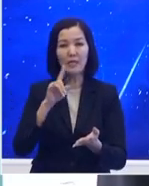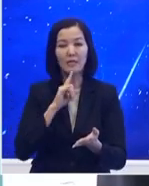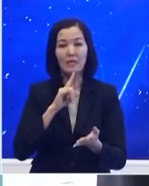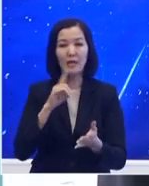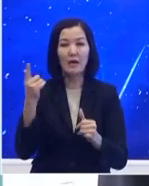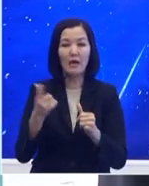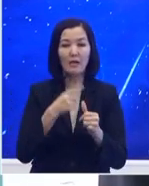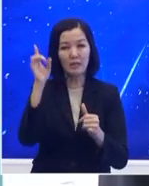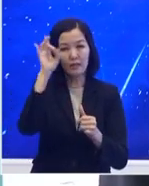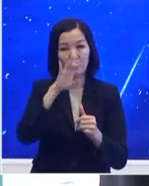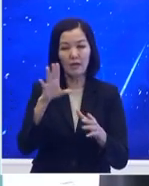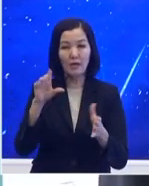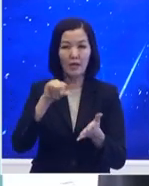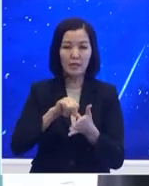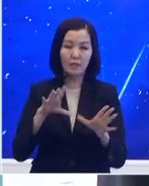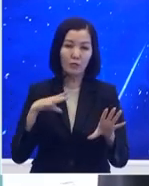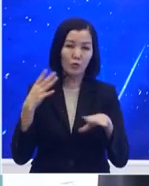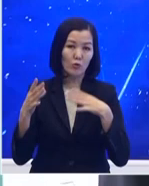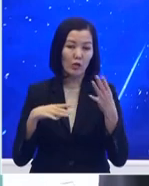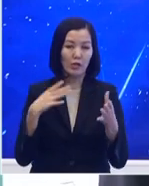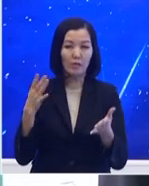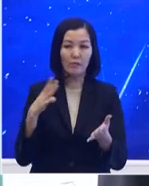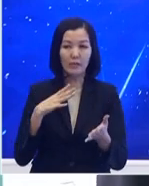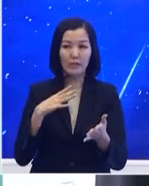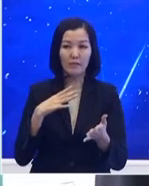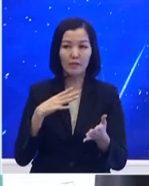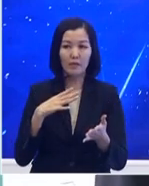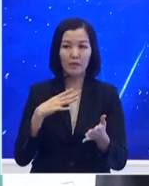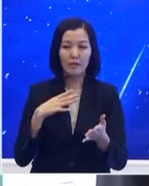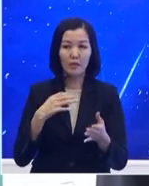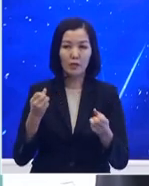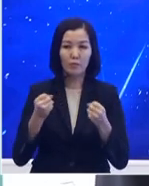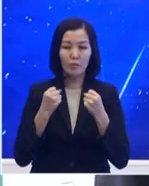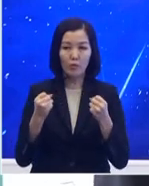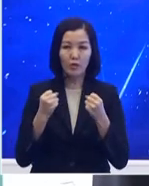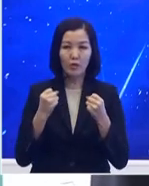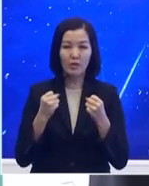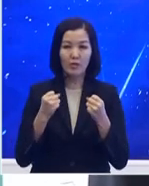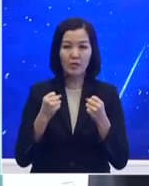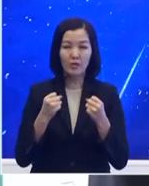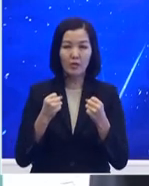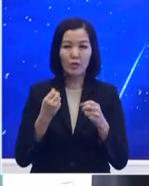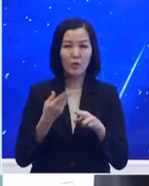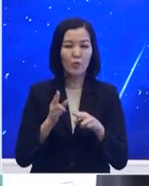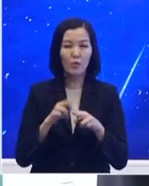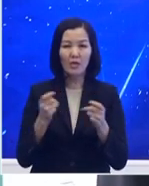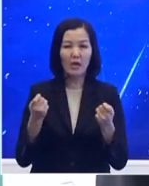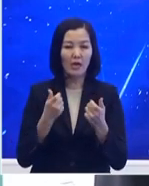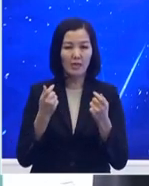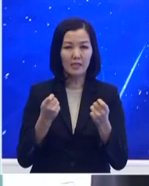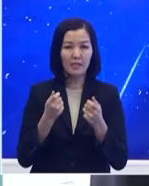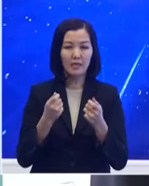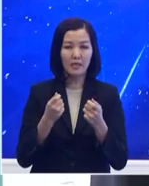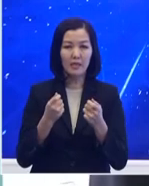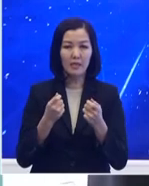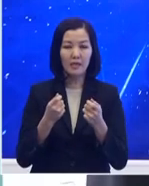қатыса бастадым. Және осы тұғырдан секіру трамплин спорты ол сирек кездесетін спорт. Екін бірі